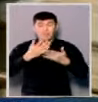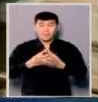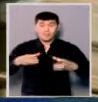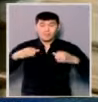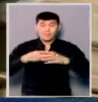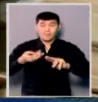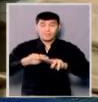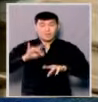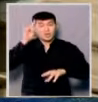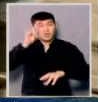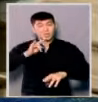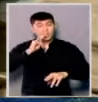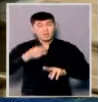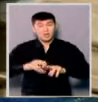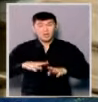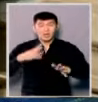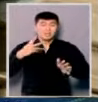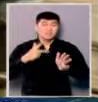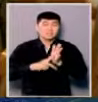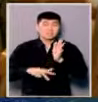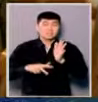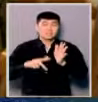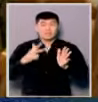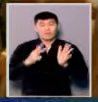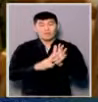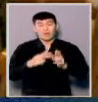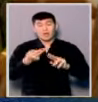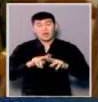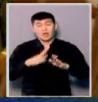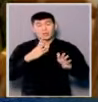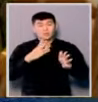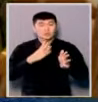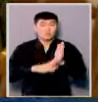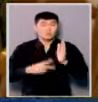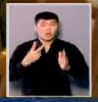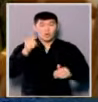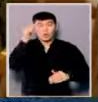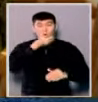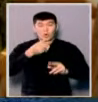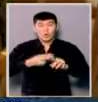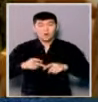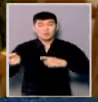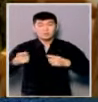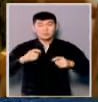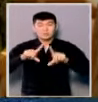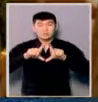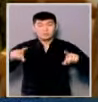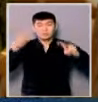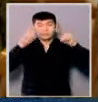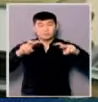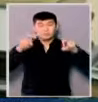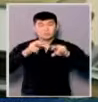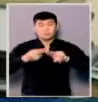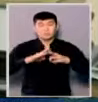академии наук Казахстана. С 1978 по 1992 годы возглавлял лабораторию Казахского